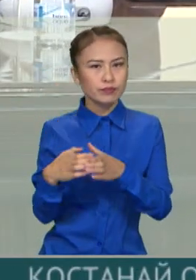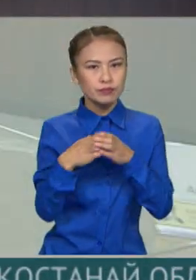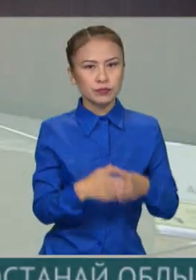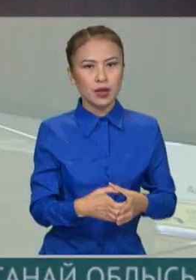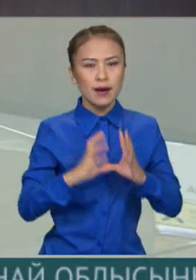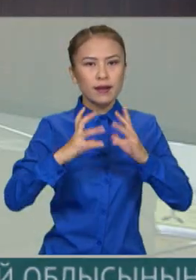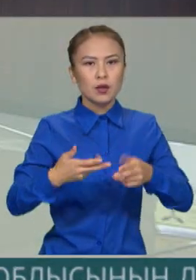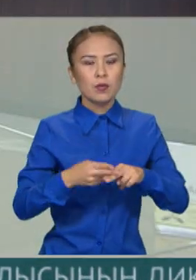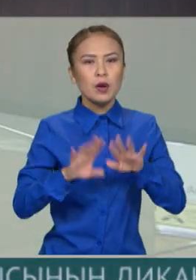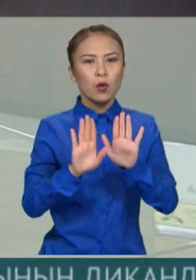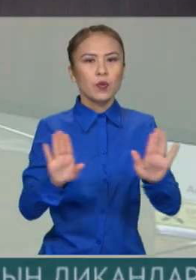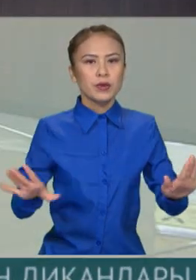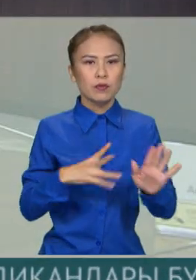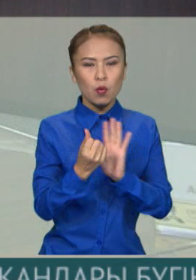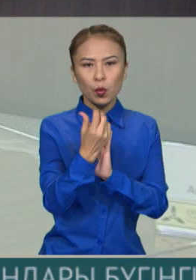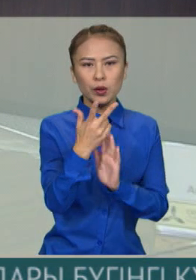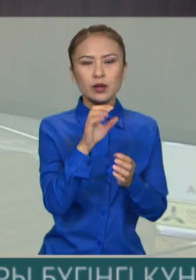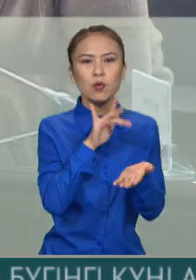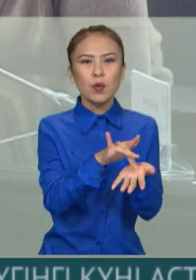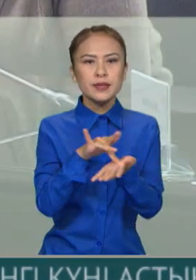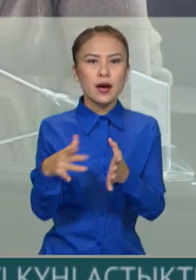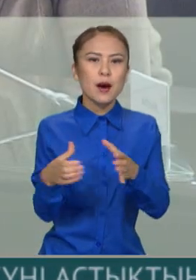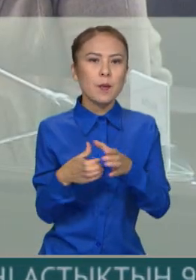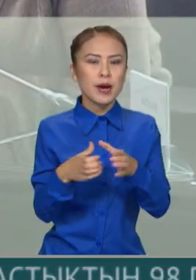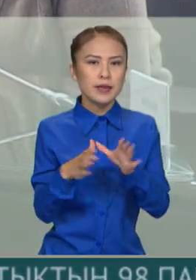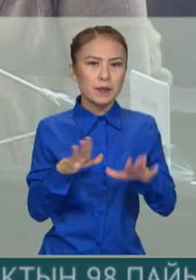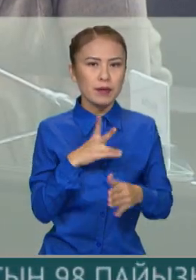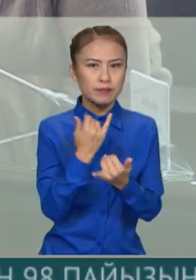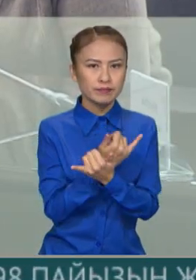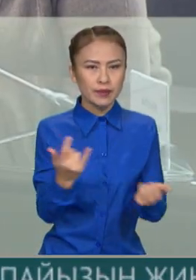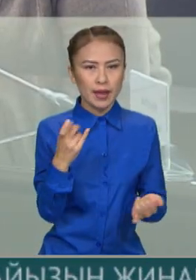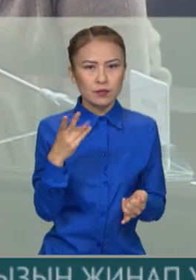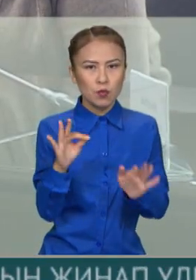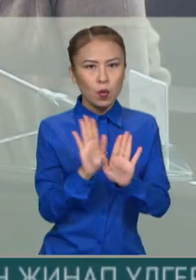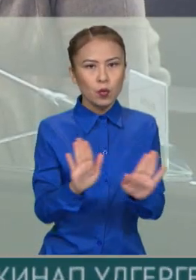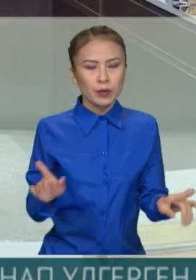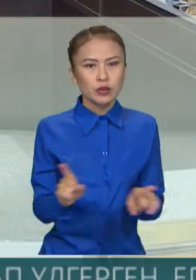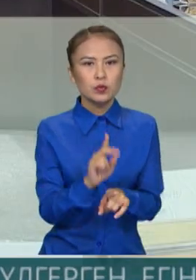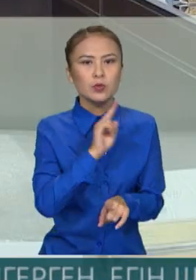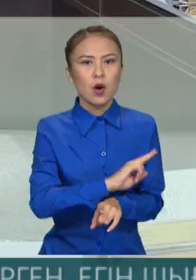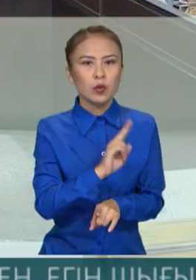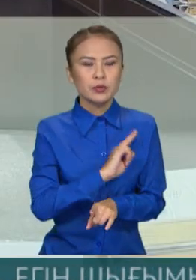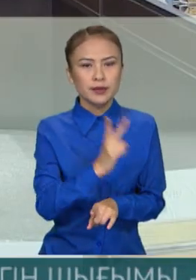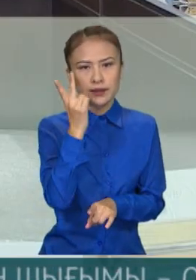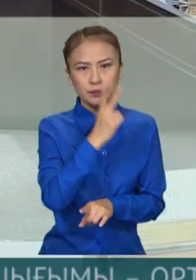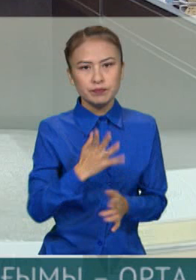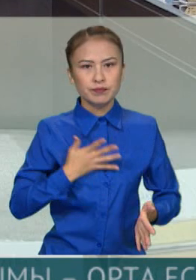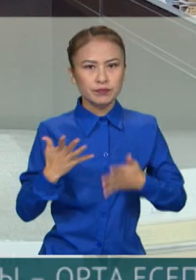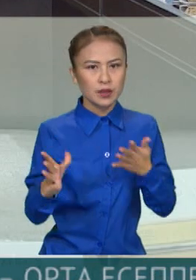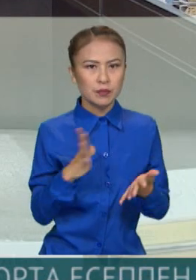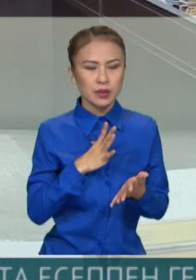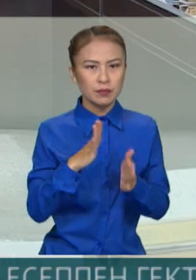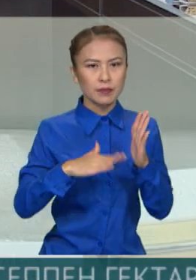тиесілі. Халықаралық көрме аясында оларға 13 туристік компания қызмет көрсетті. Экспо көрмесі аталған сала жұмысына ауқымды серпін